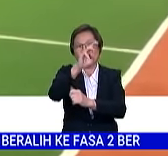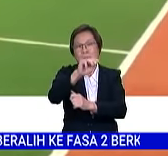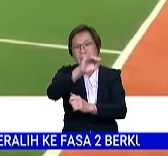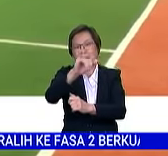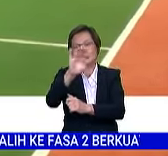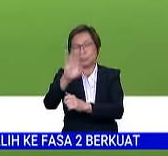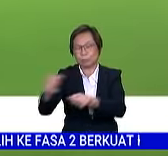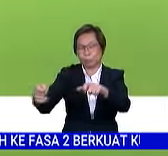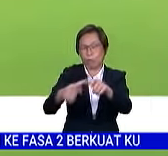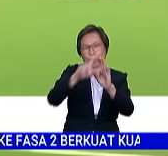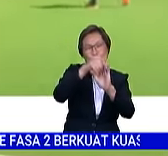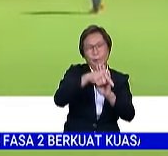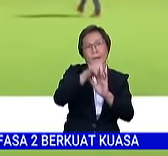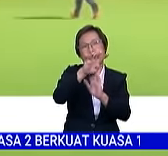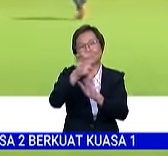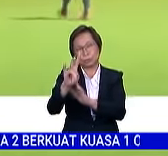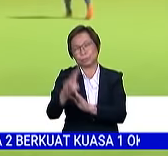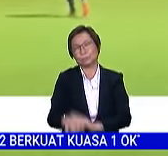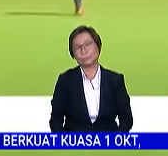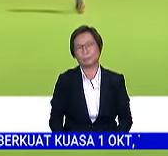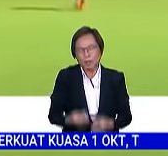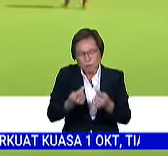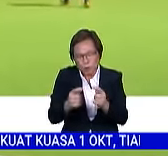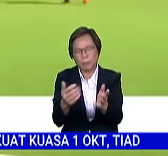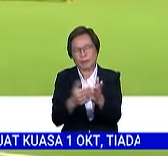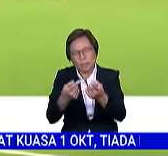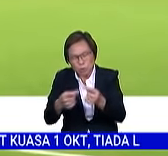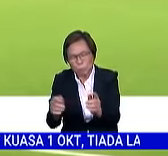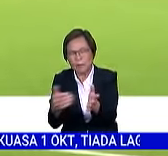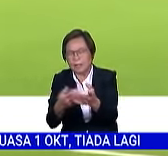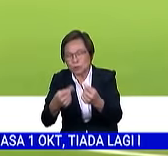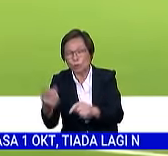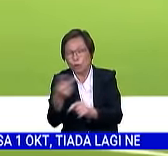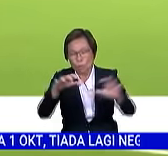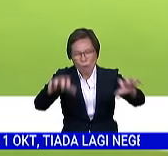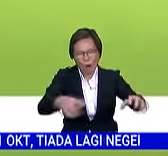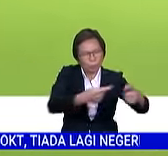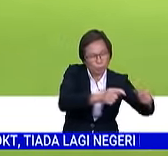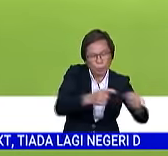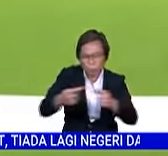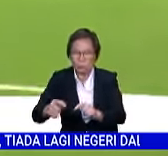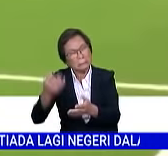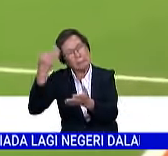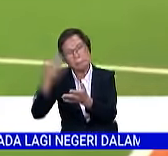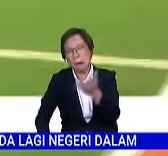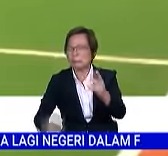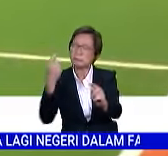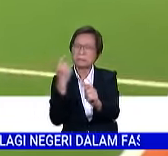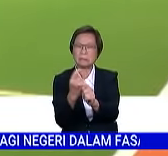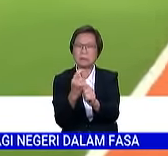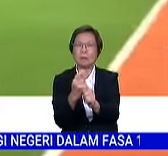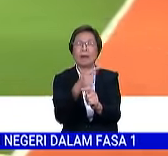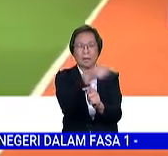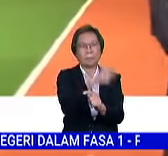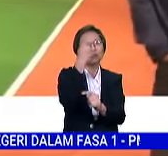Abu Hassan pada minit ke-47. Percubaan demi percubaan dilakukan kedua-dua pasukan namun gagal dengan keputusan kekal memihak